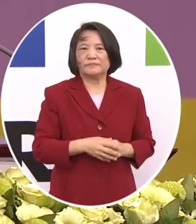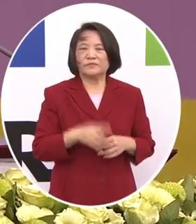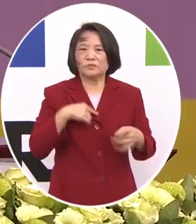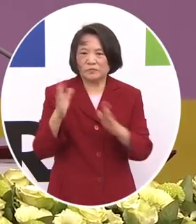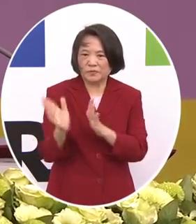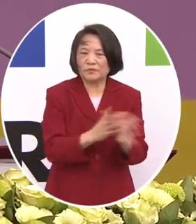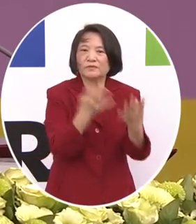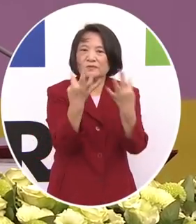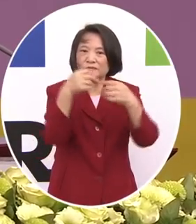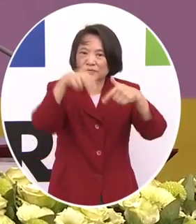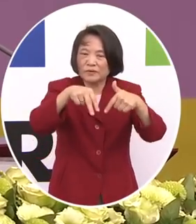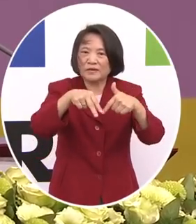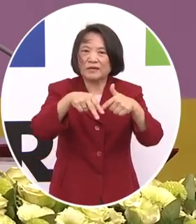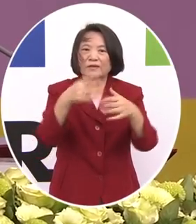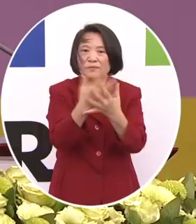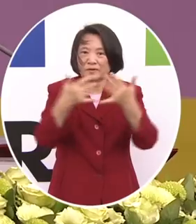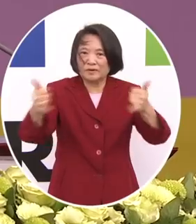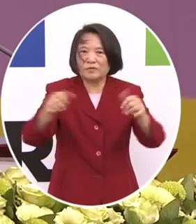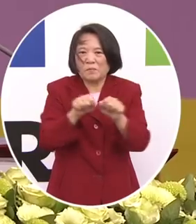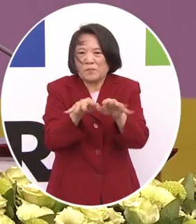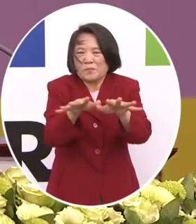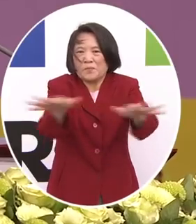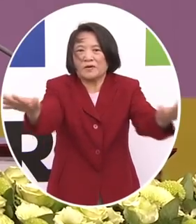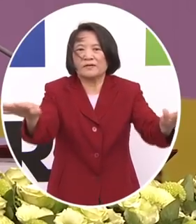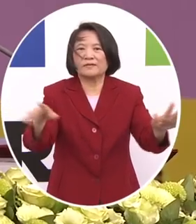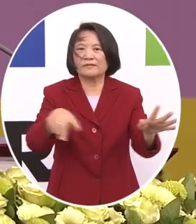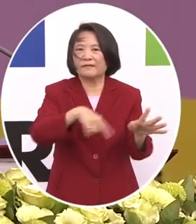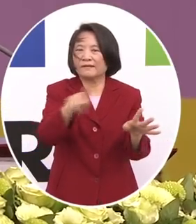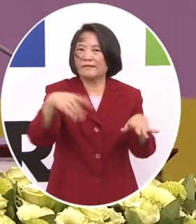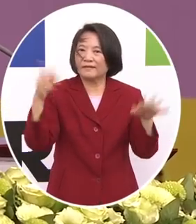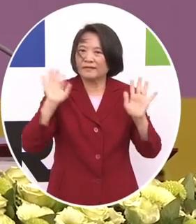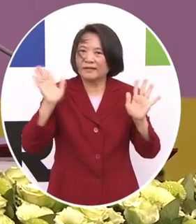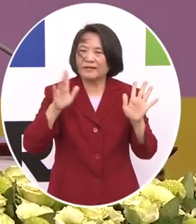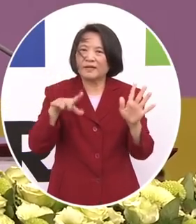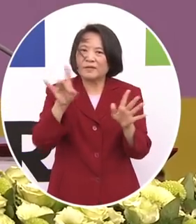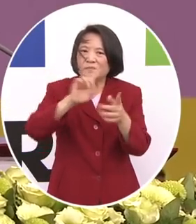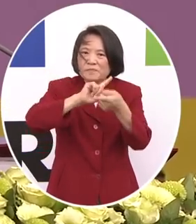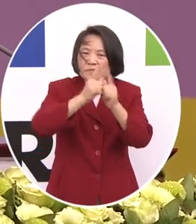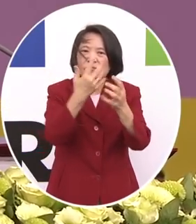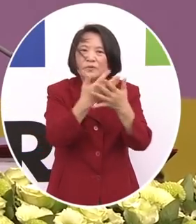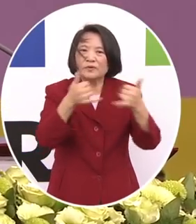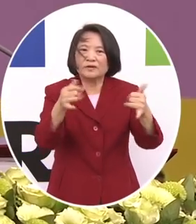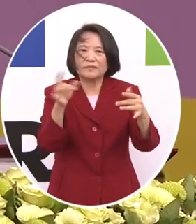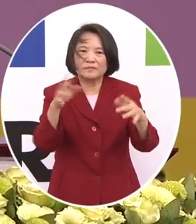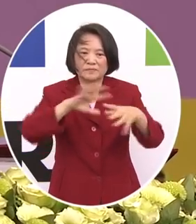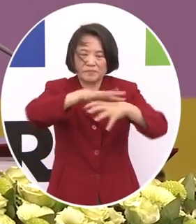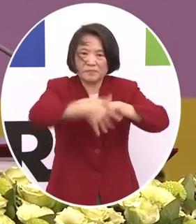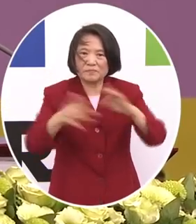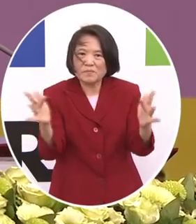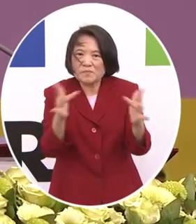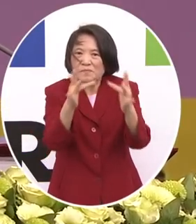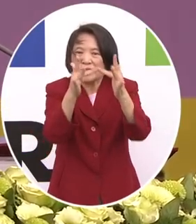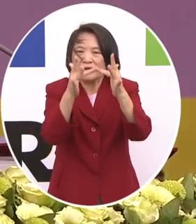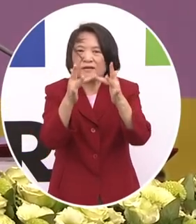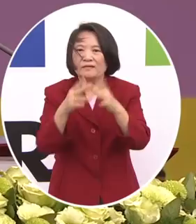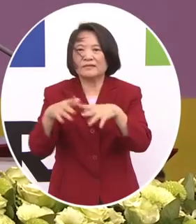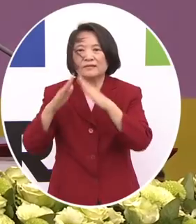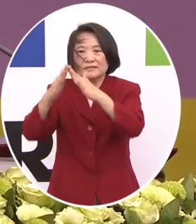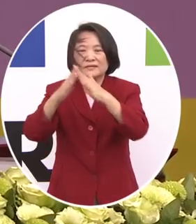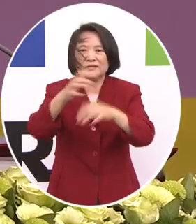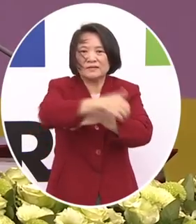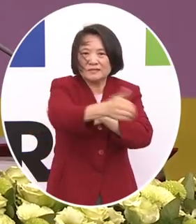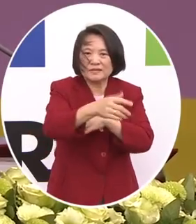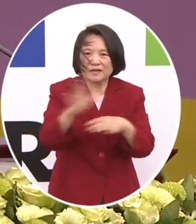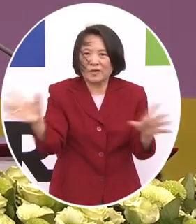宽频建设，让小朋友透过网络跟世界连接，拉近城乡的差